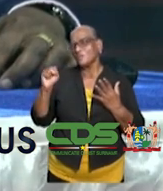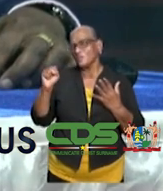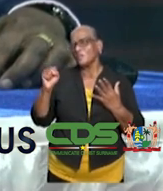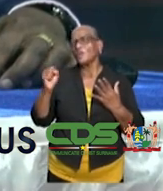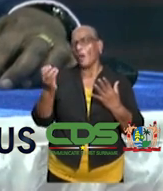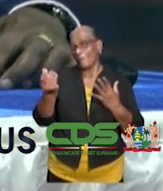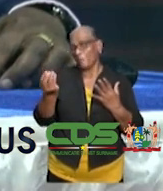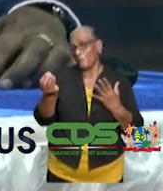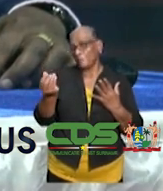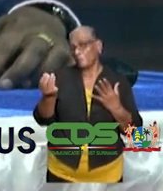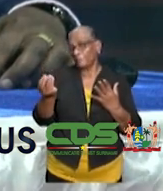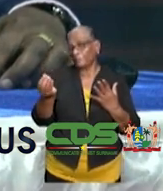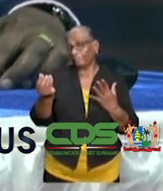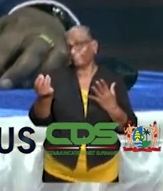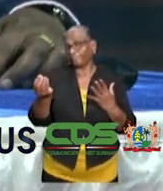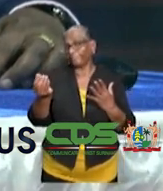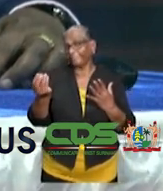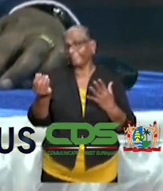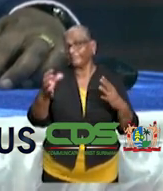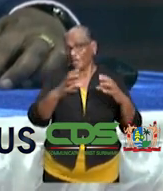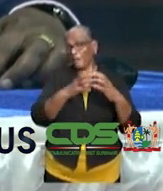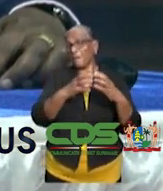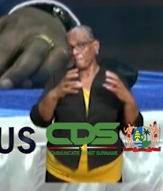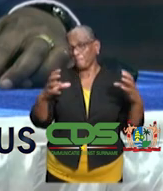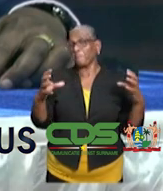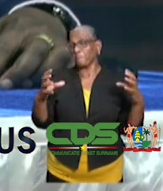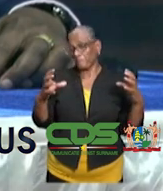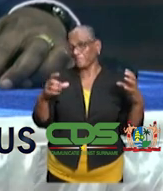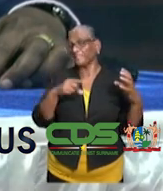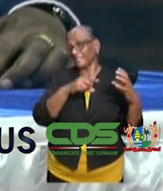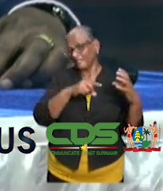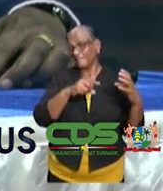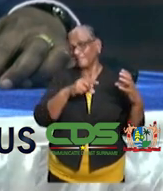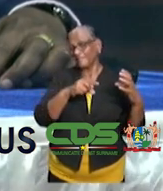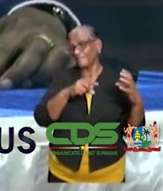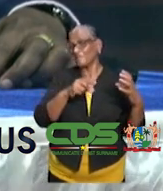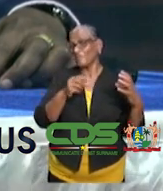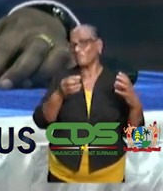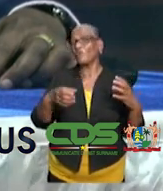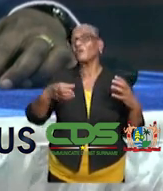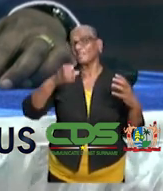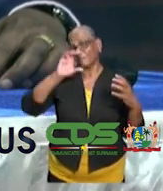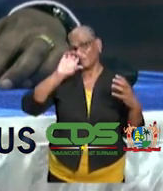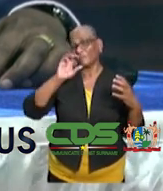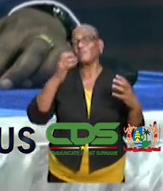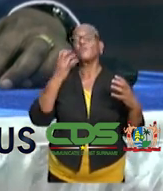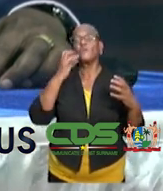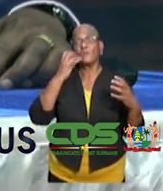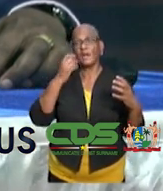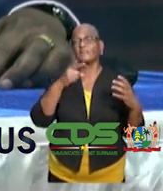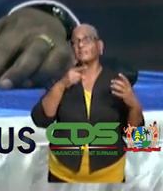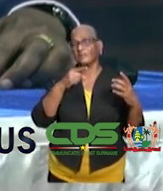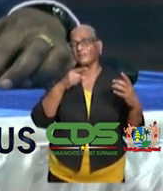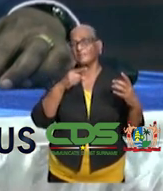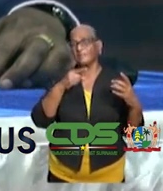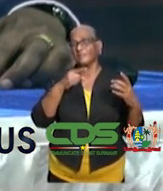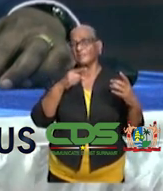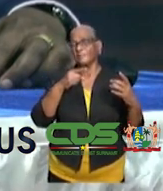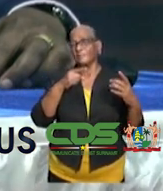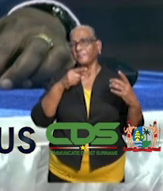tarieven die het bedrijf in rekening brengt voor drinkwater, ja, de tarieven